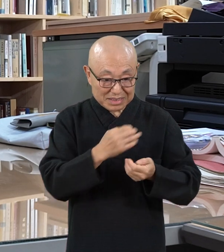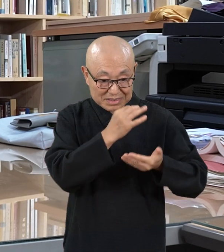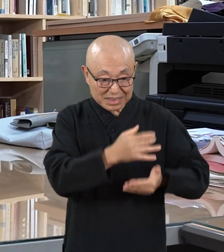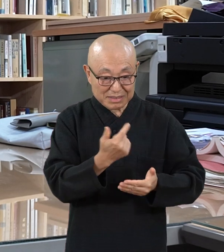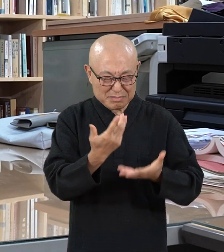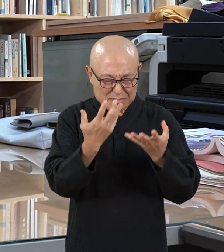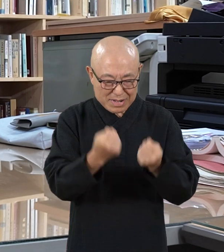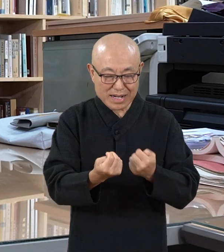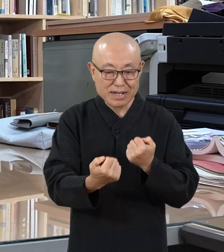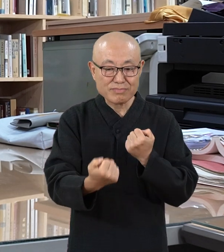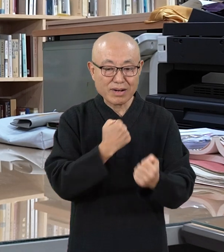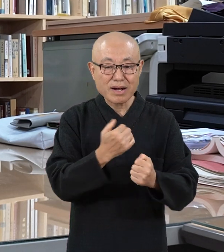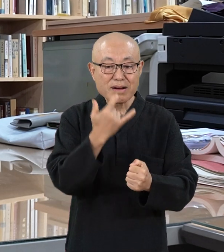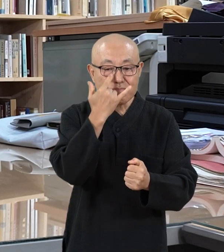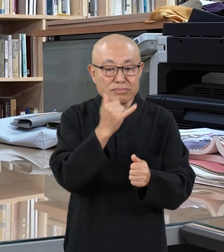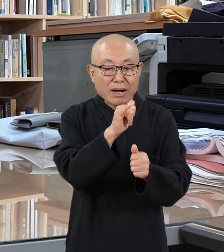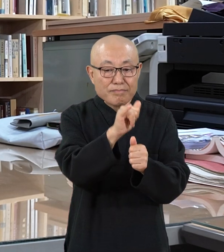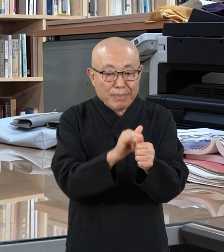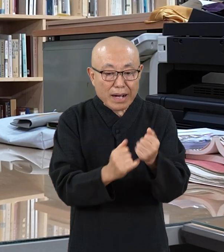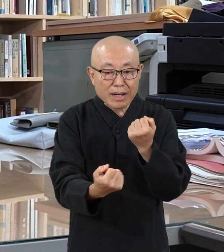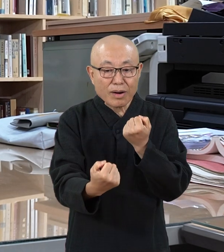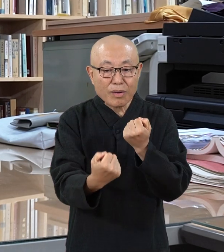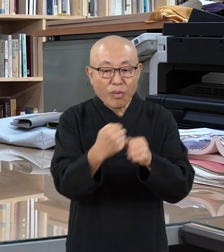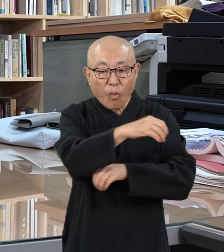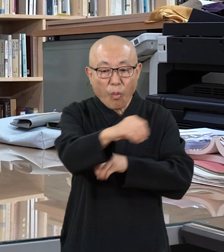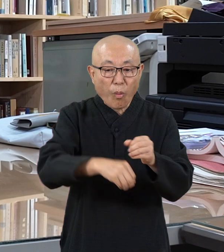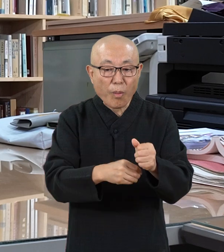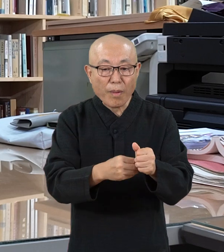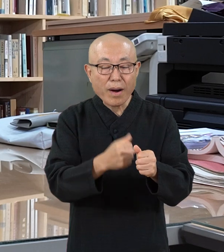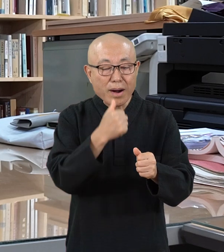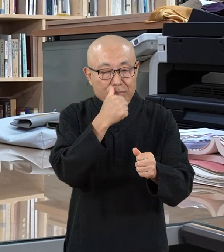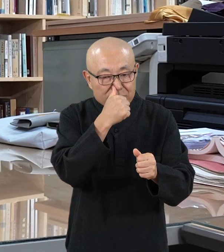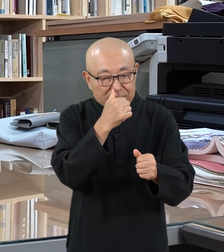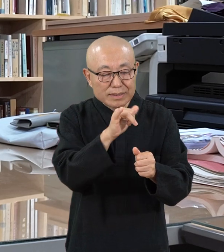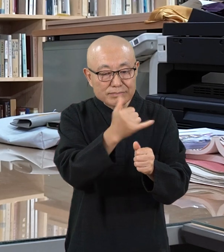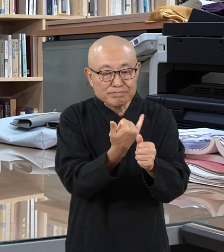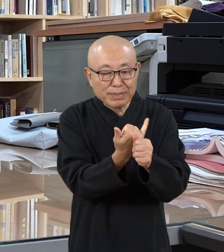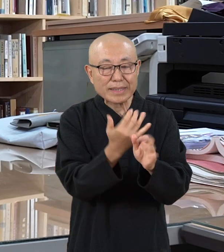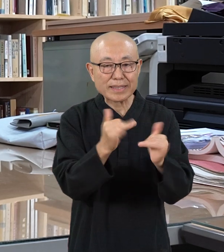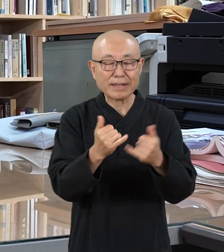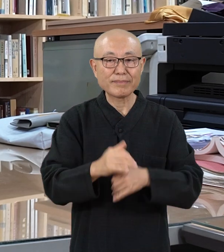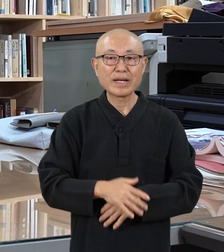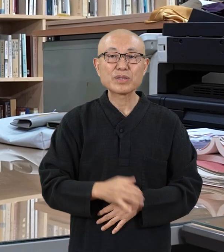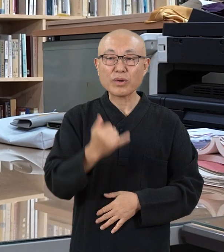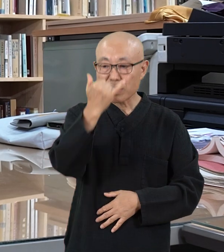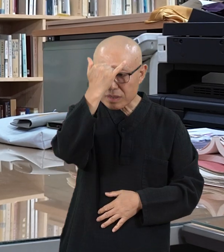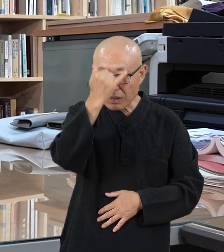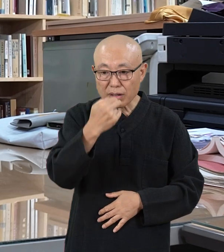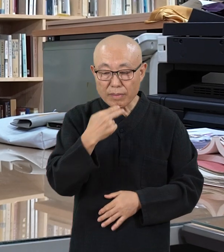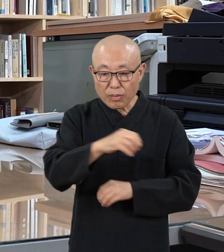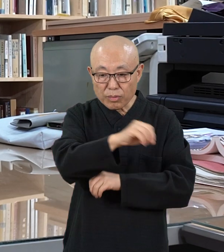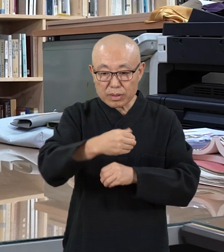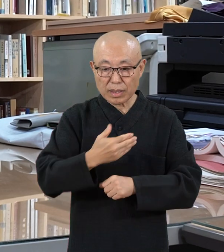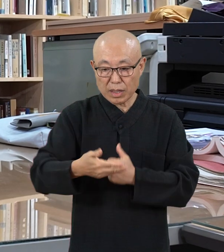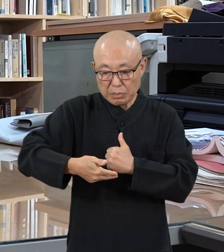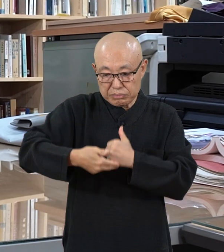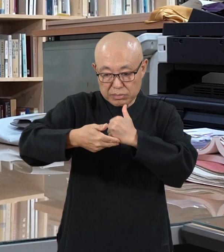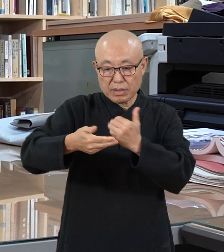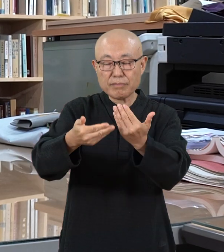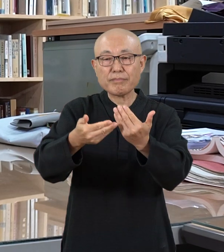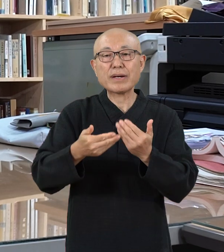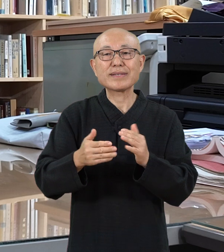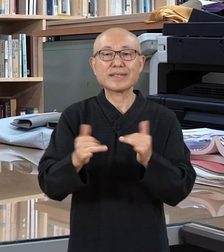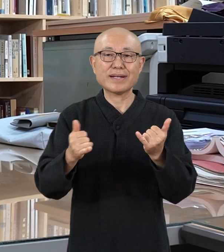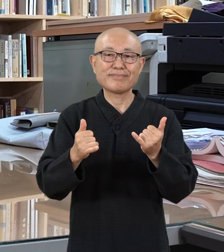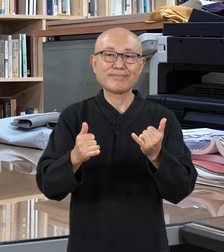부모님을 중심으로 모든 사람에게 베푸는 삶을 가져라. 덕도 없으면서 남에게 존경을 받으려고 하는 것,